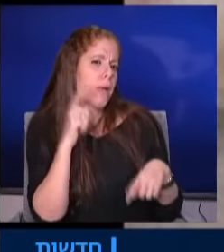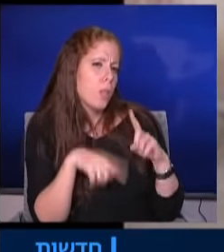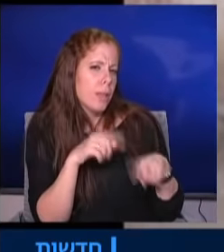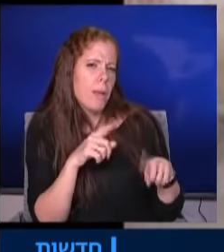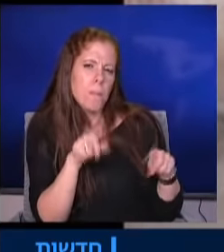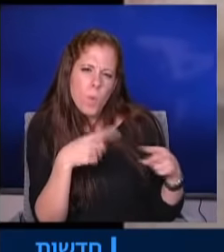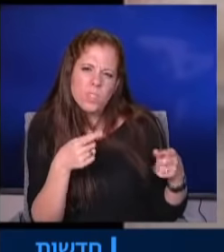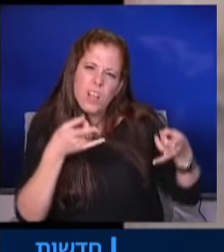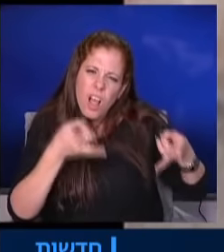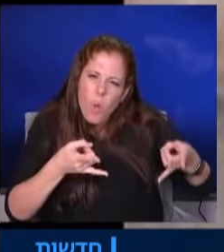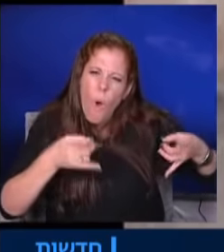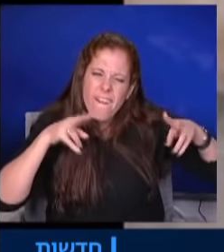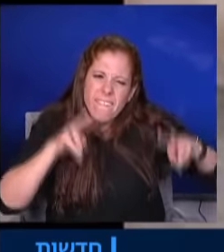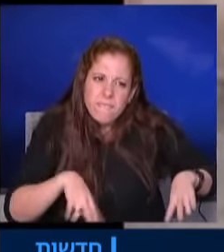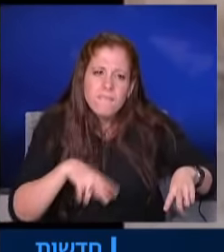רוק כבדה